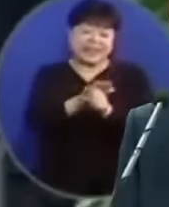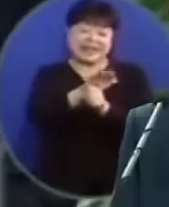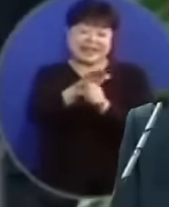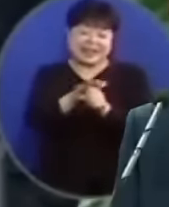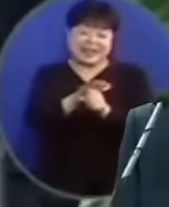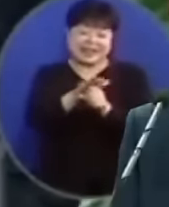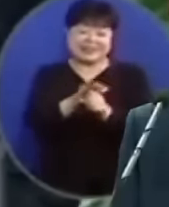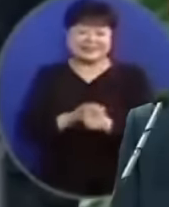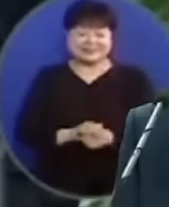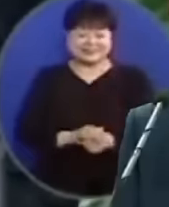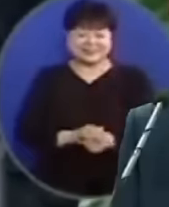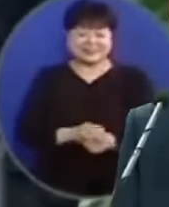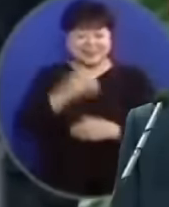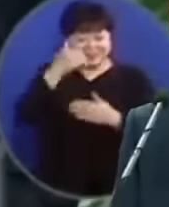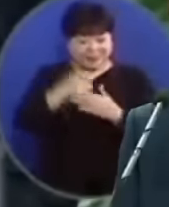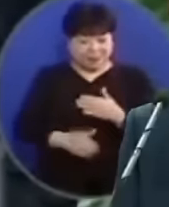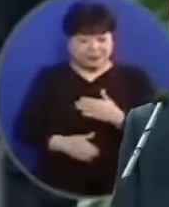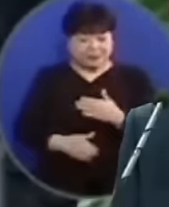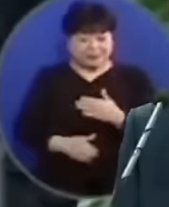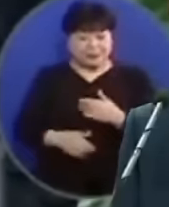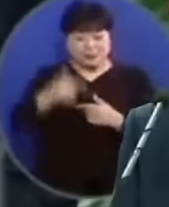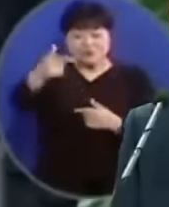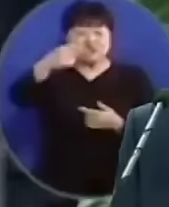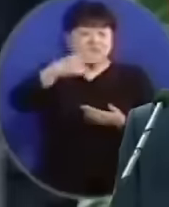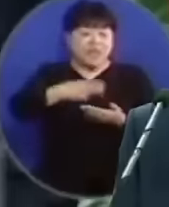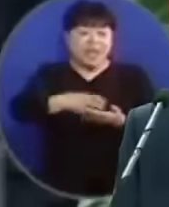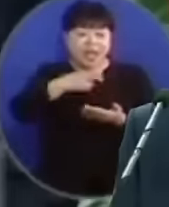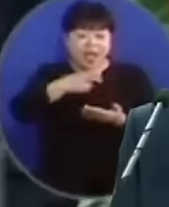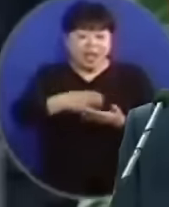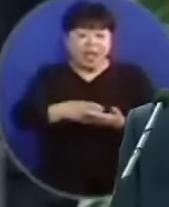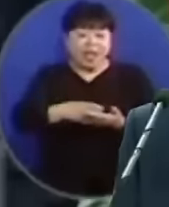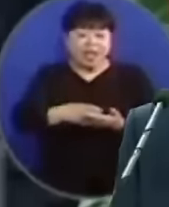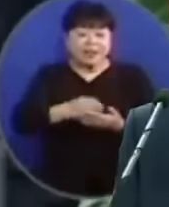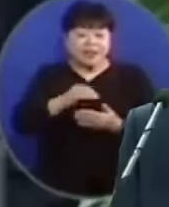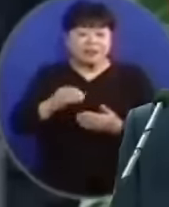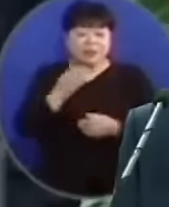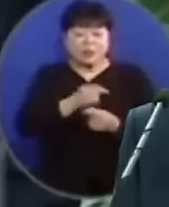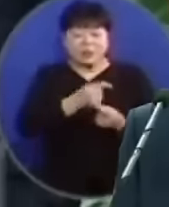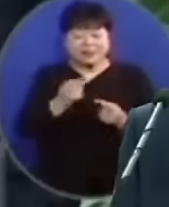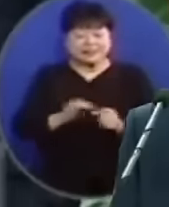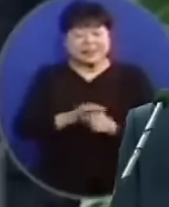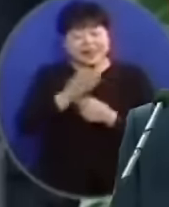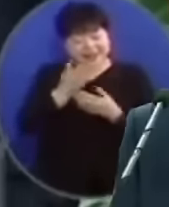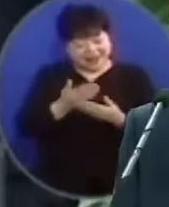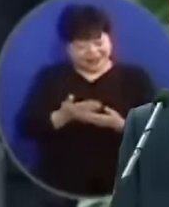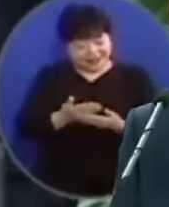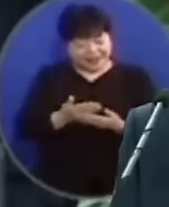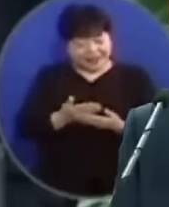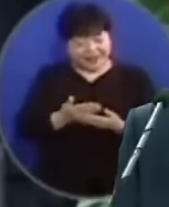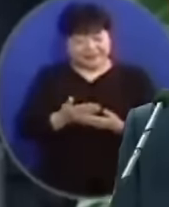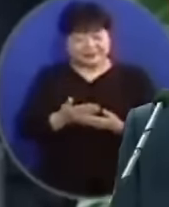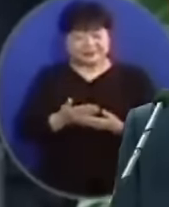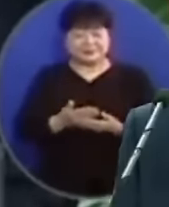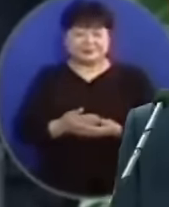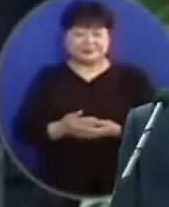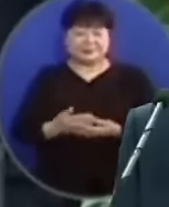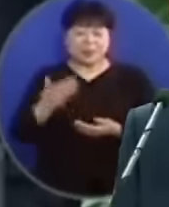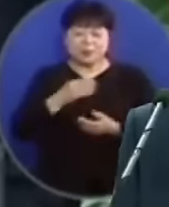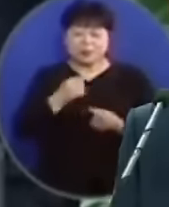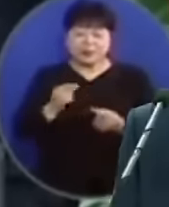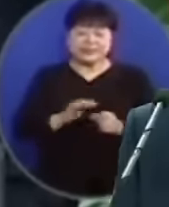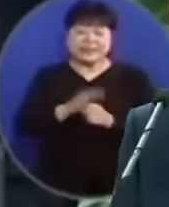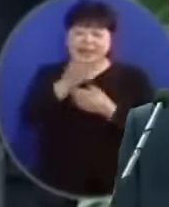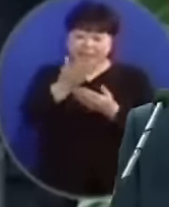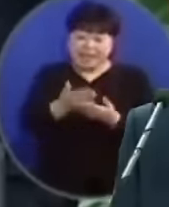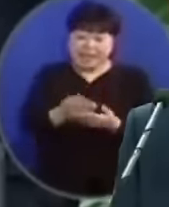것이고, 나머지 6계명은 내 이웃을 내 몸같이 사랑하라, 내 몸사랑하신 이웃을 사랑하라.